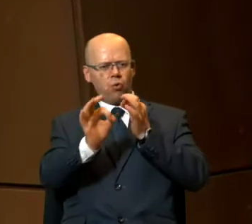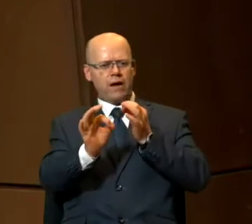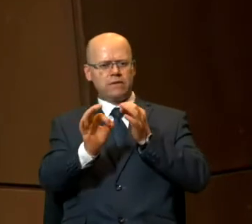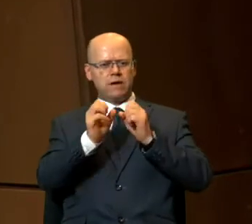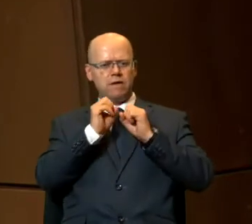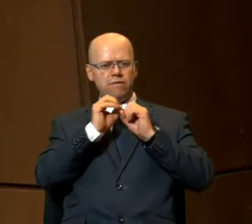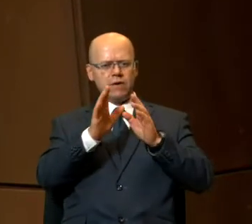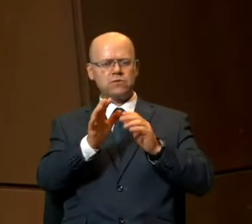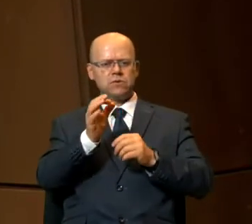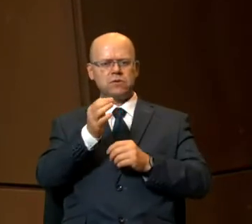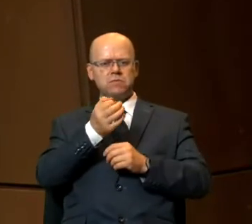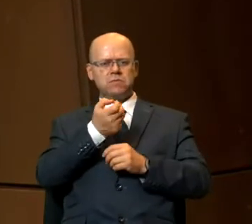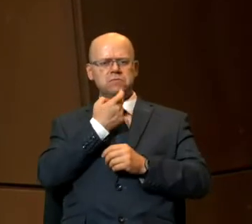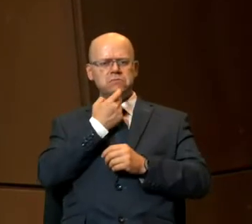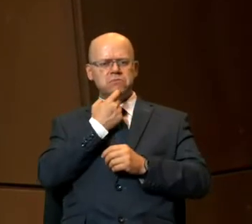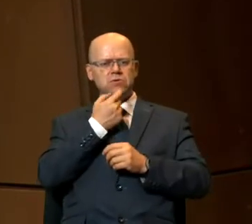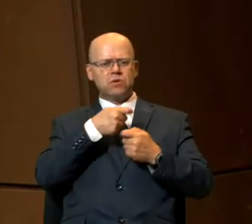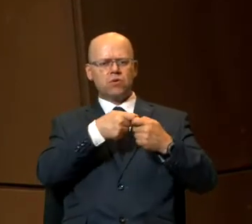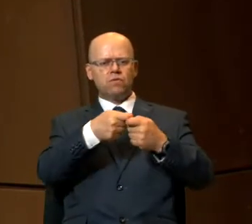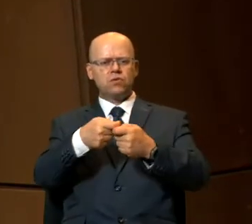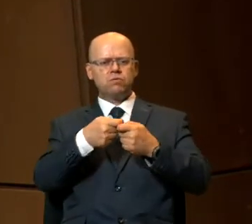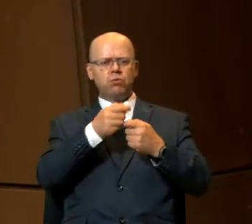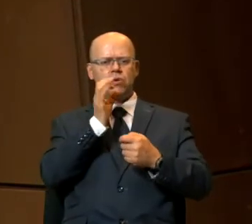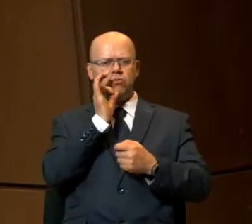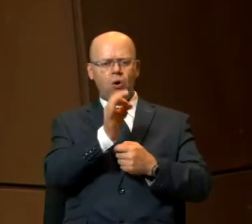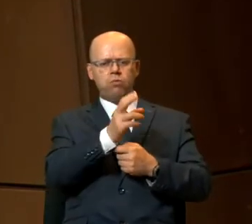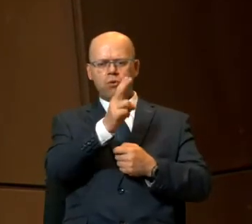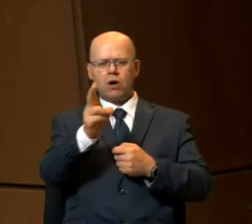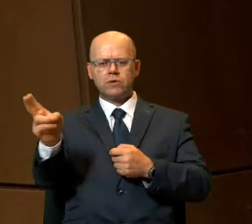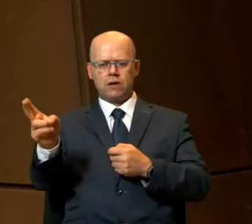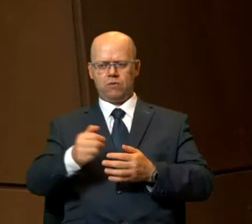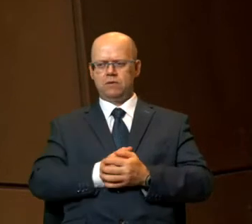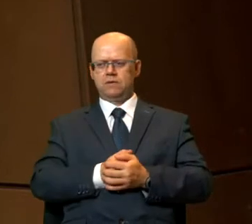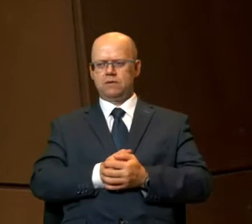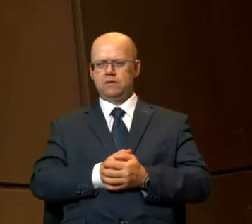zdefiniować wspólnego dobra, że mamy osób,